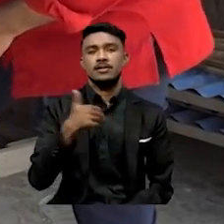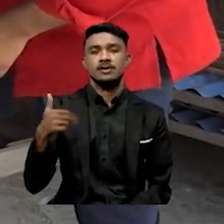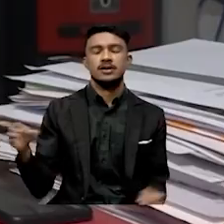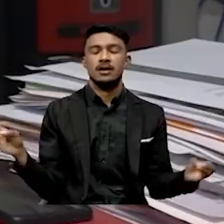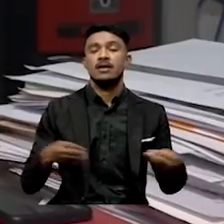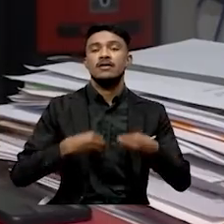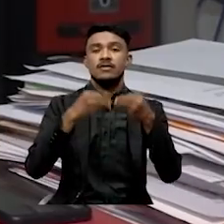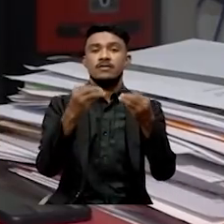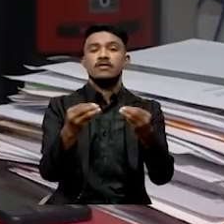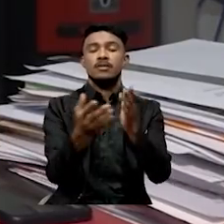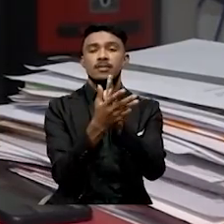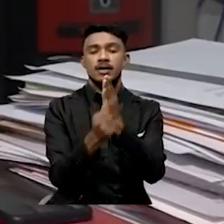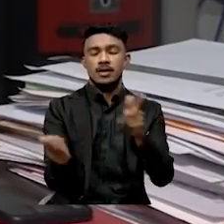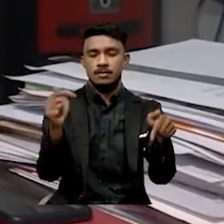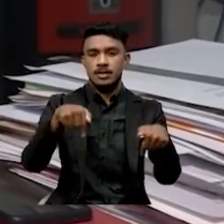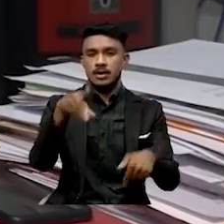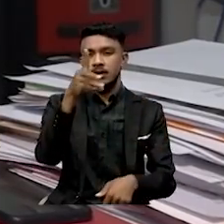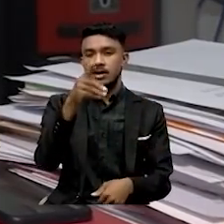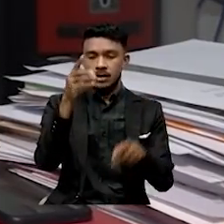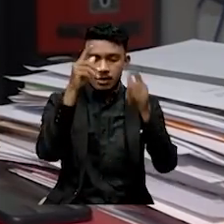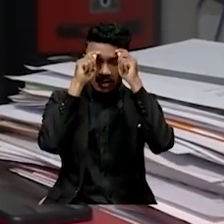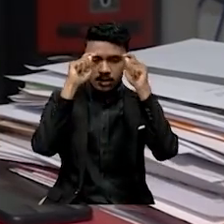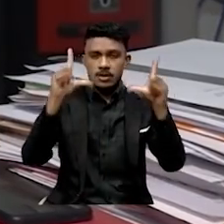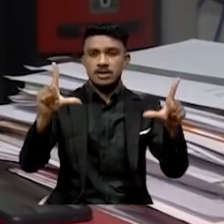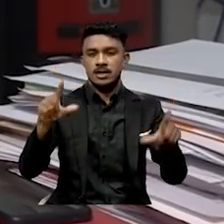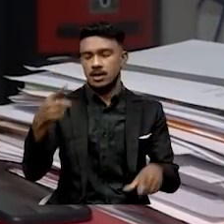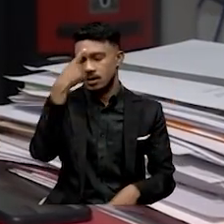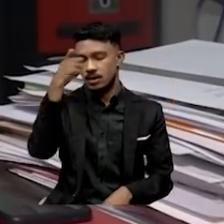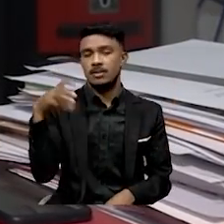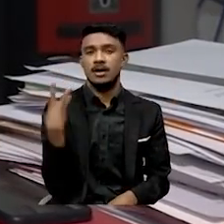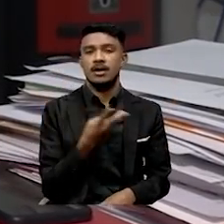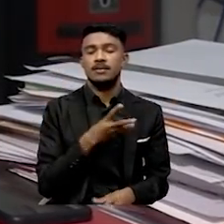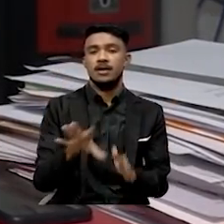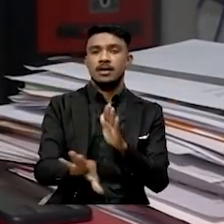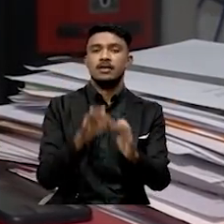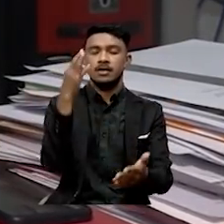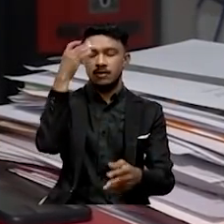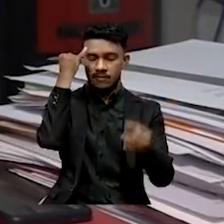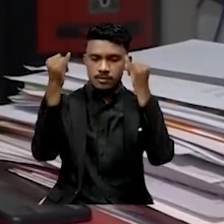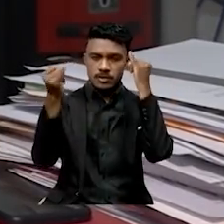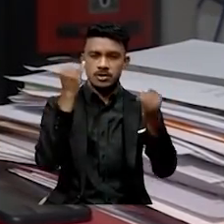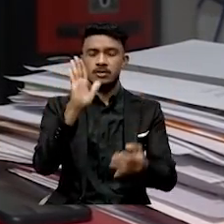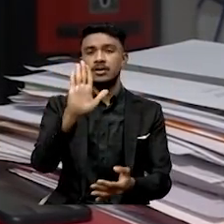Timor Leste tamba tuir informasaun ne beka meheta musi fortuna lor sae kata nia sosa teona